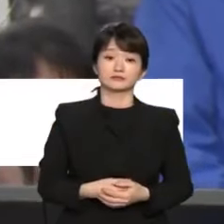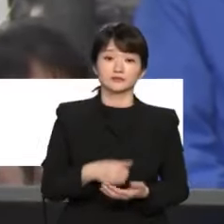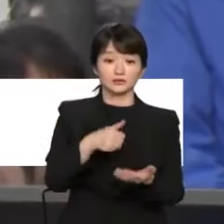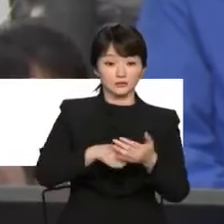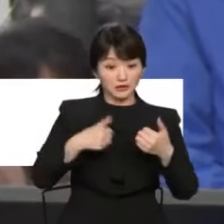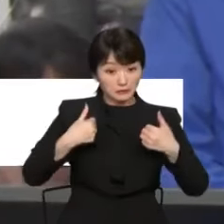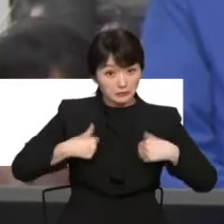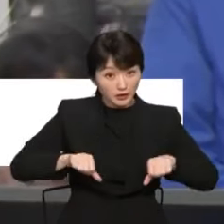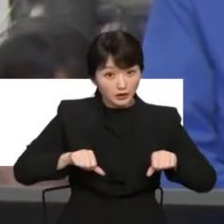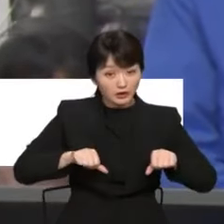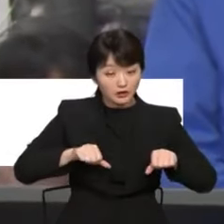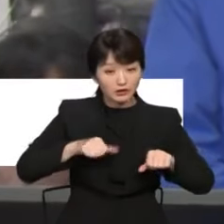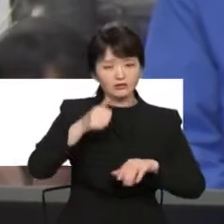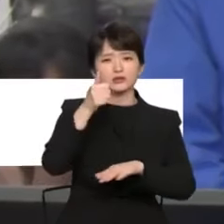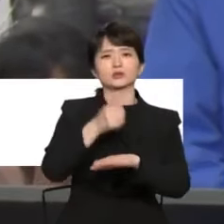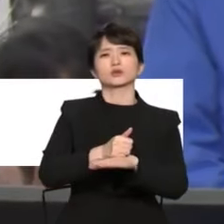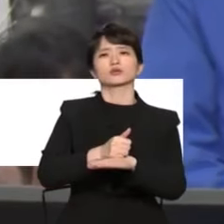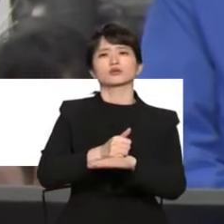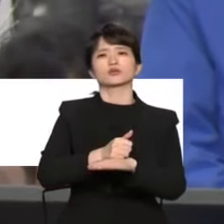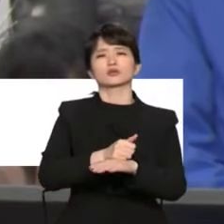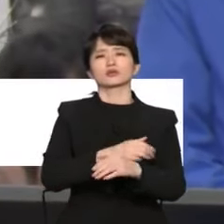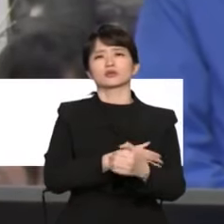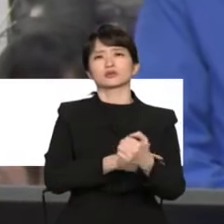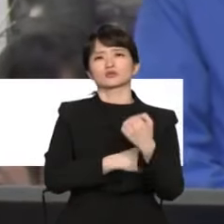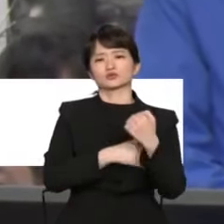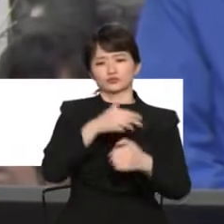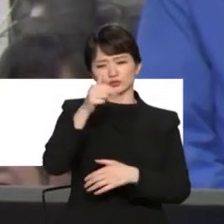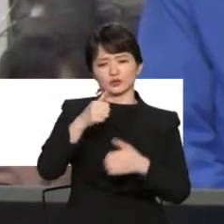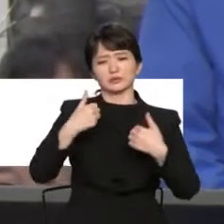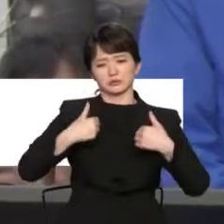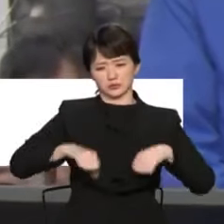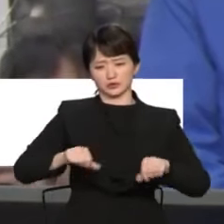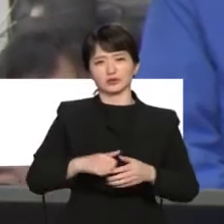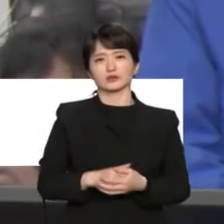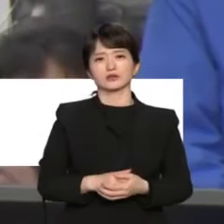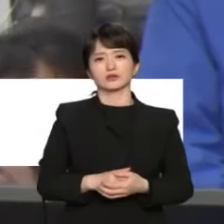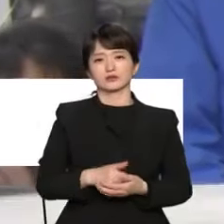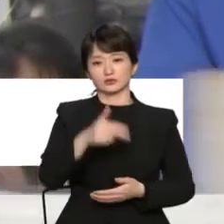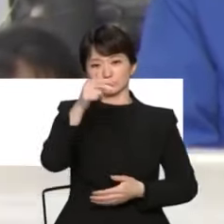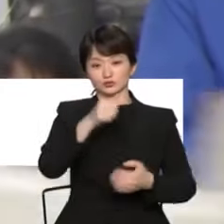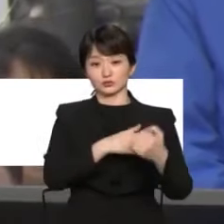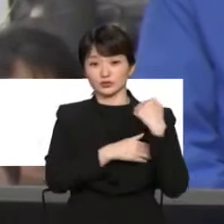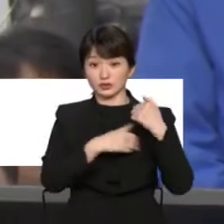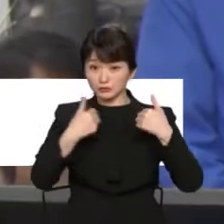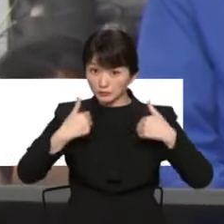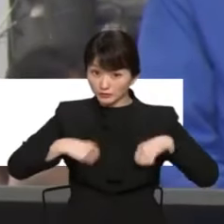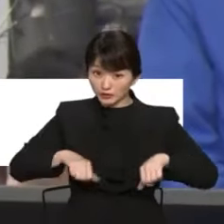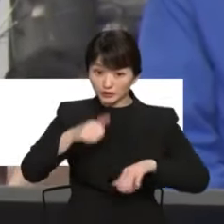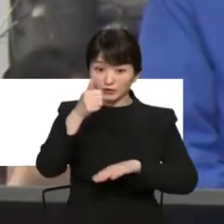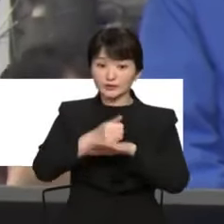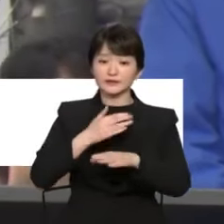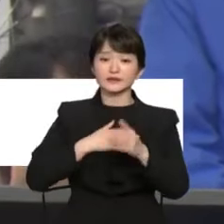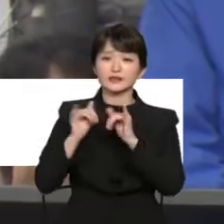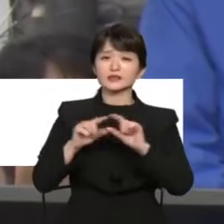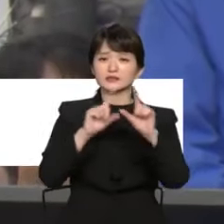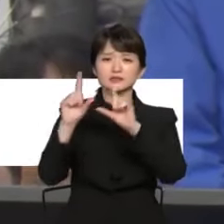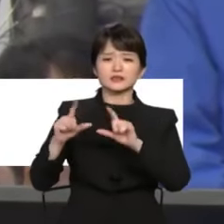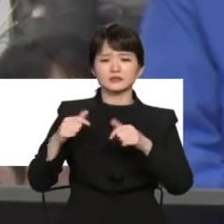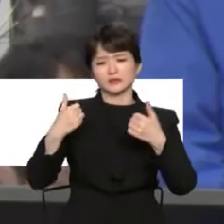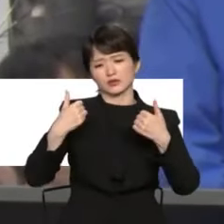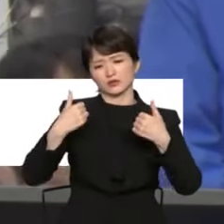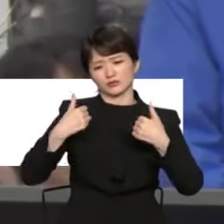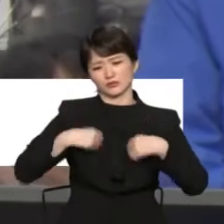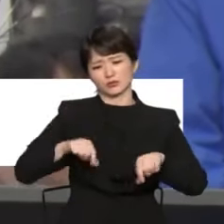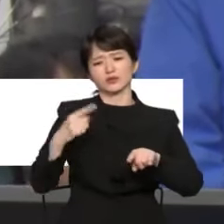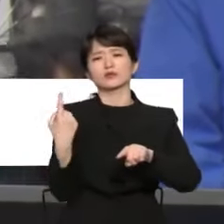포기하면 주권을 포기하는 것이고 주권을 포기하는 것은 바로 내 인생과 삶을 포기하는 것과